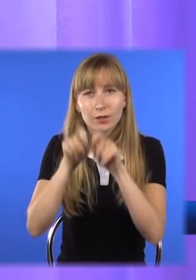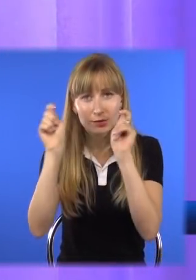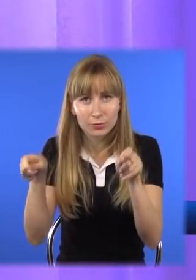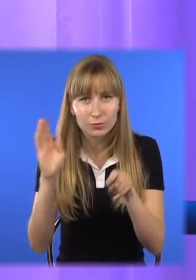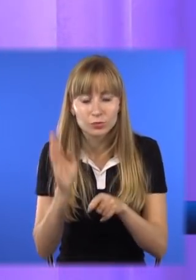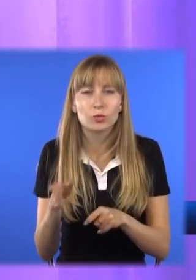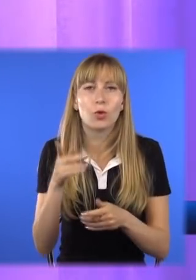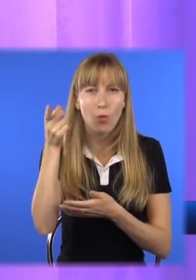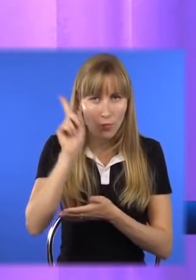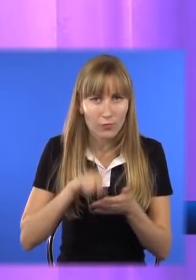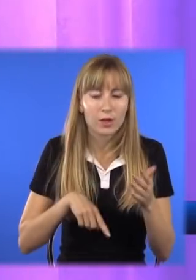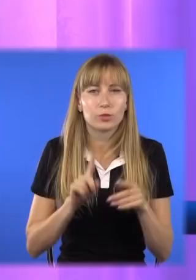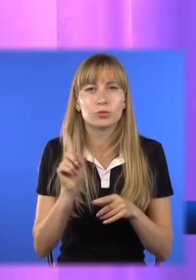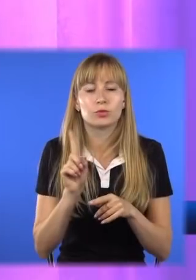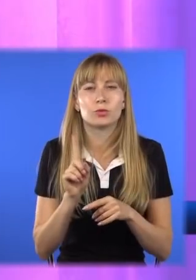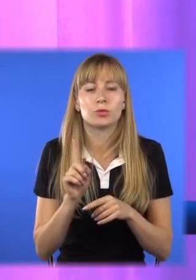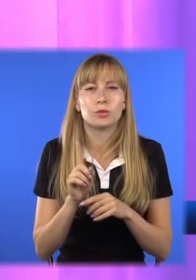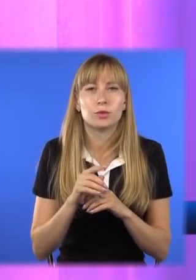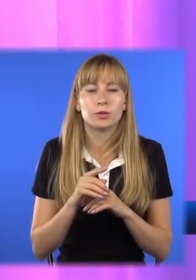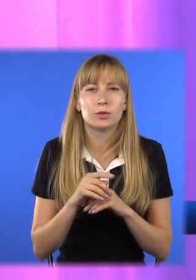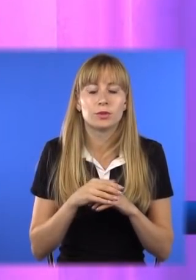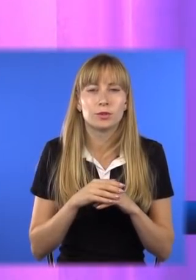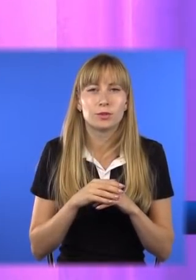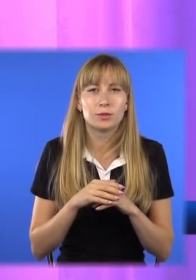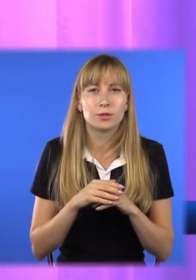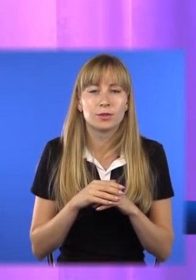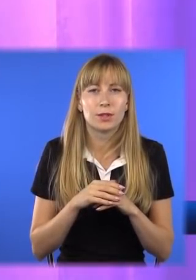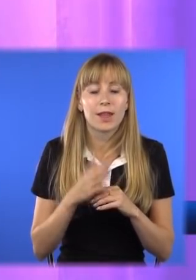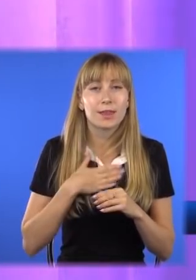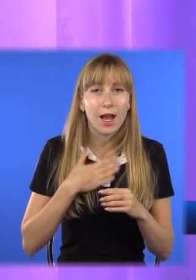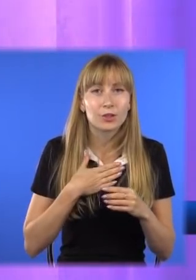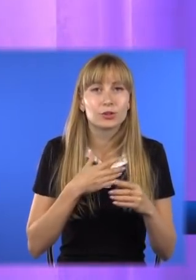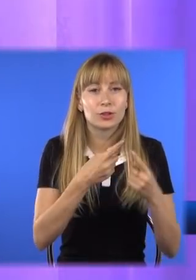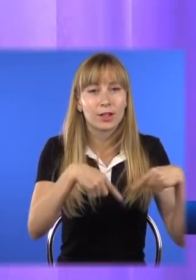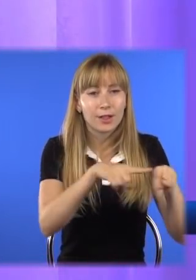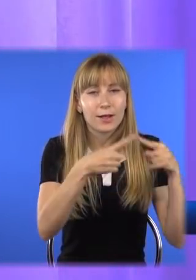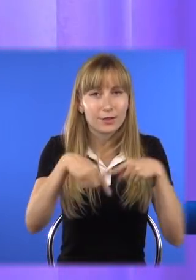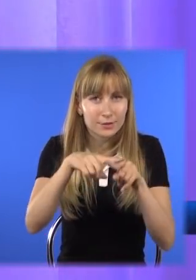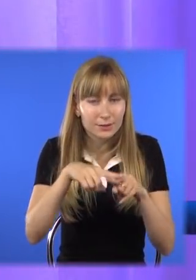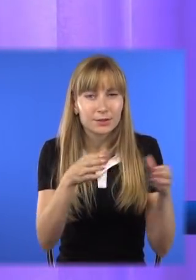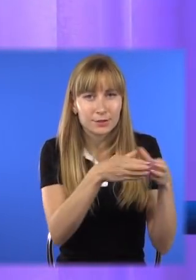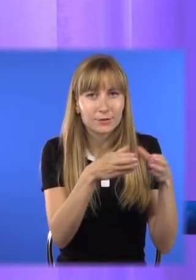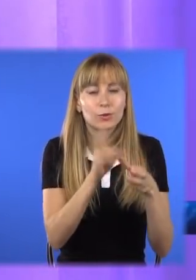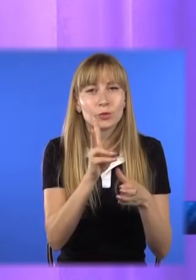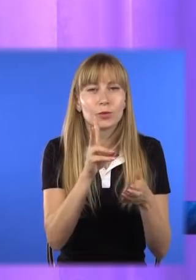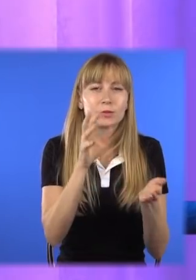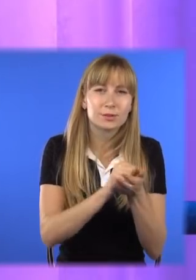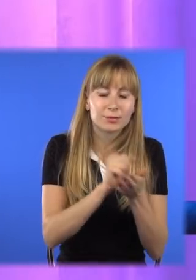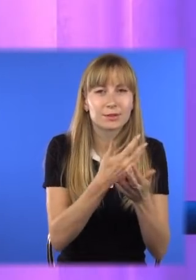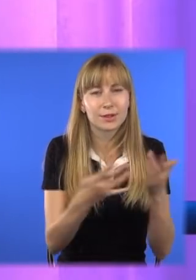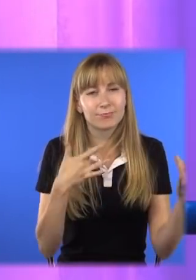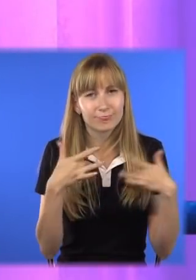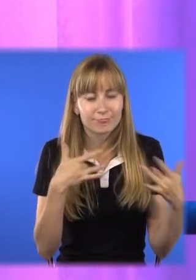не придется нам, чтобы наши коллективы были в других школах. Потому что Коллективы, 11 творческих